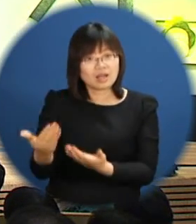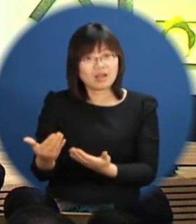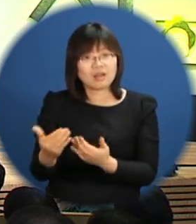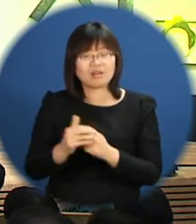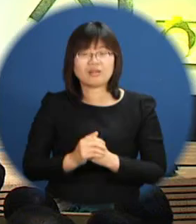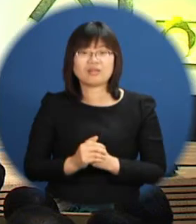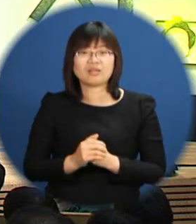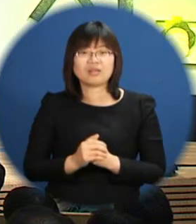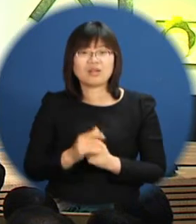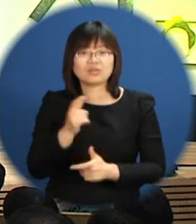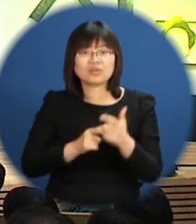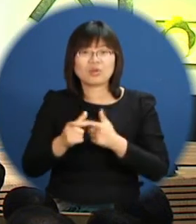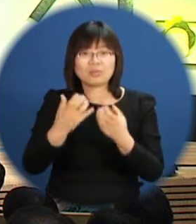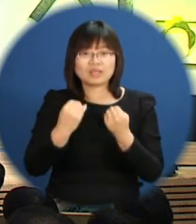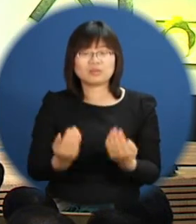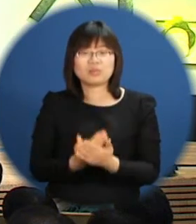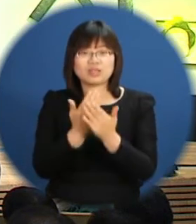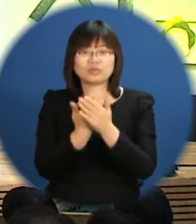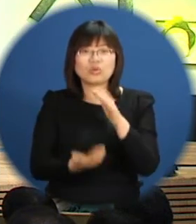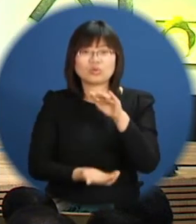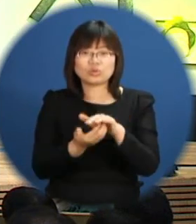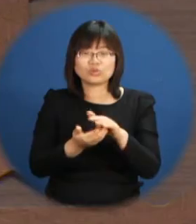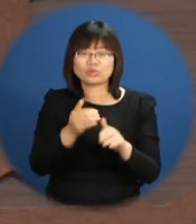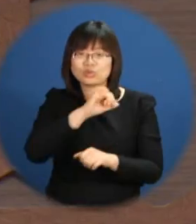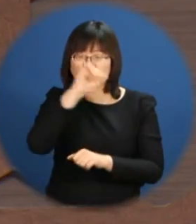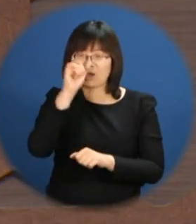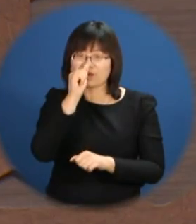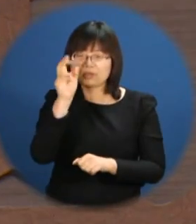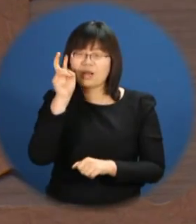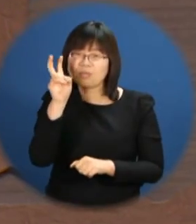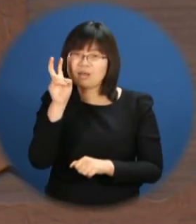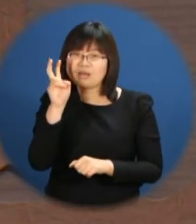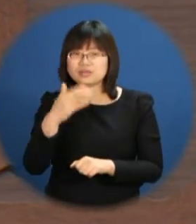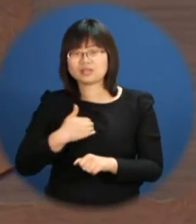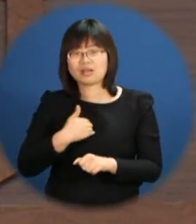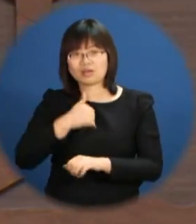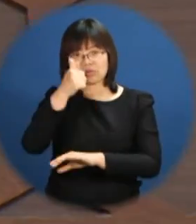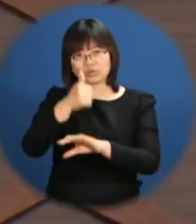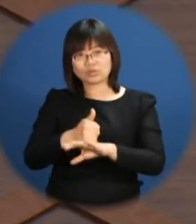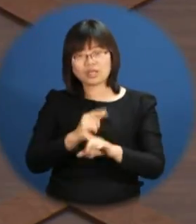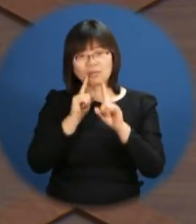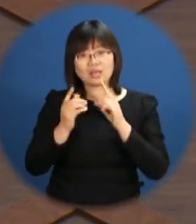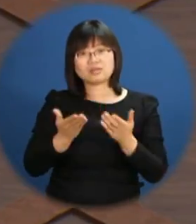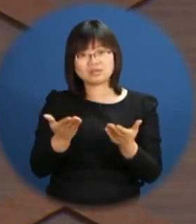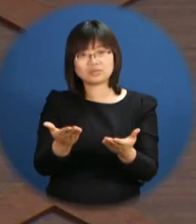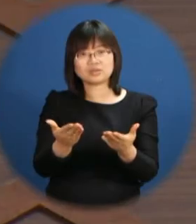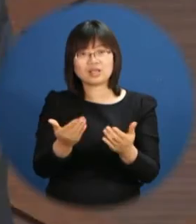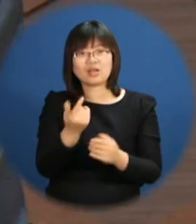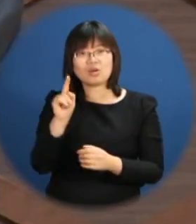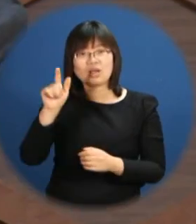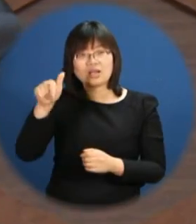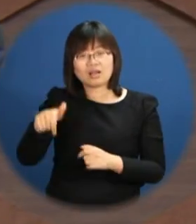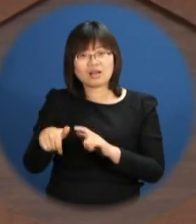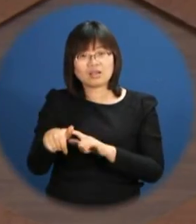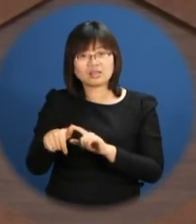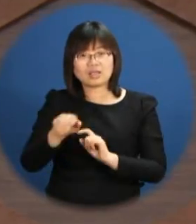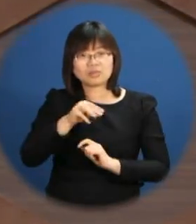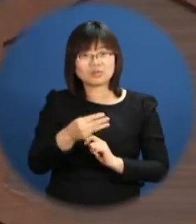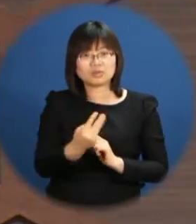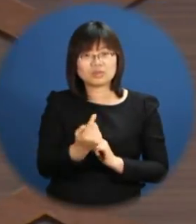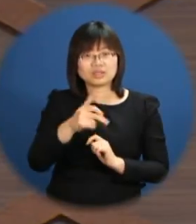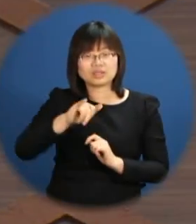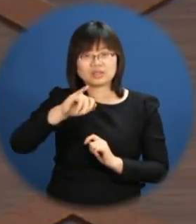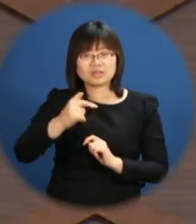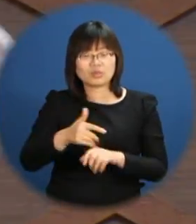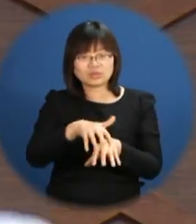이 더 많은 발전도 이루었을 텐데 점호 제가 결론을 내려 드리자면 화학 frog 스턴 체계